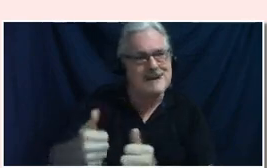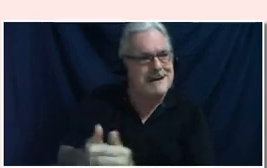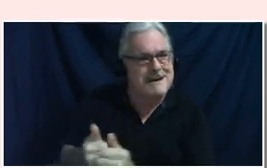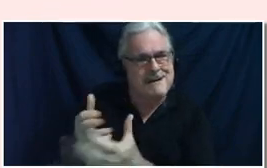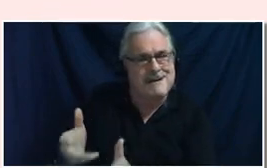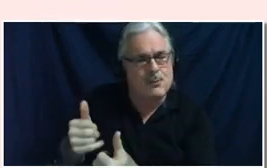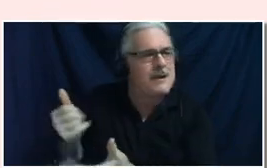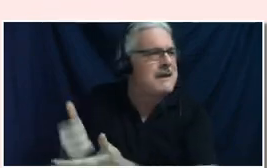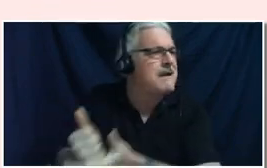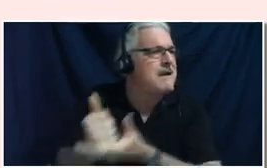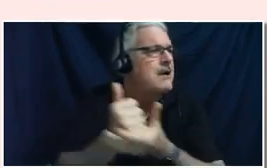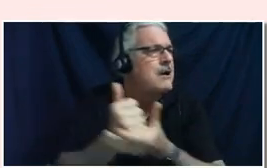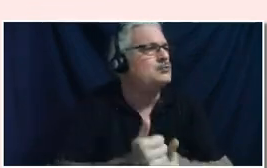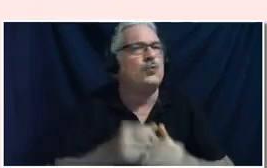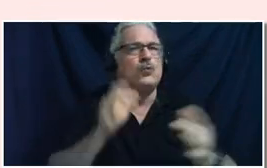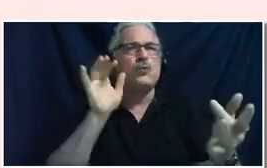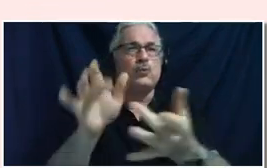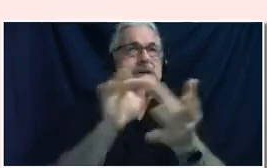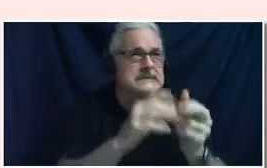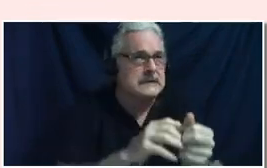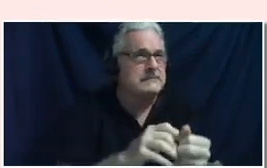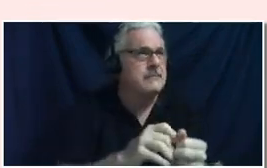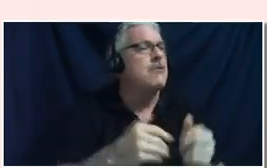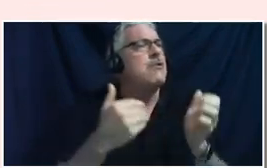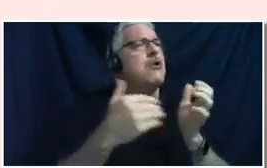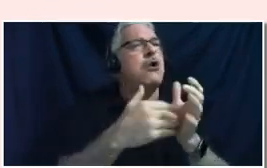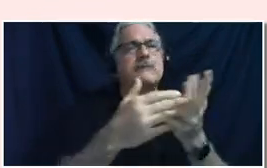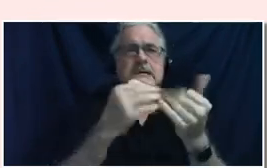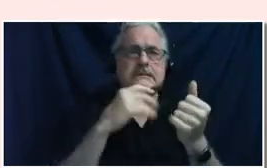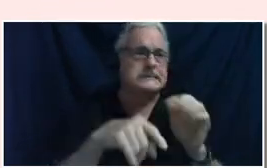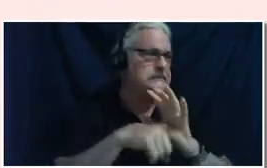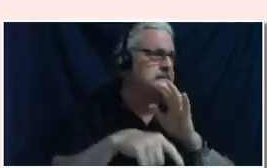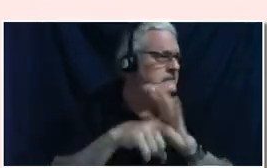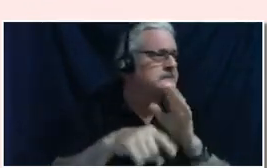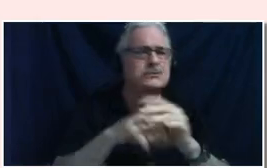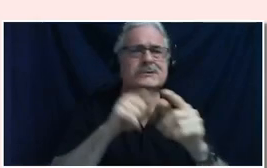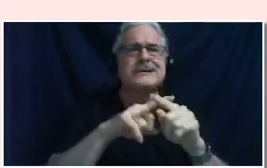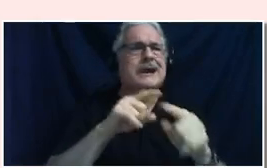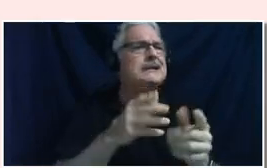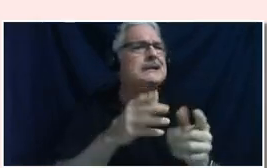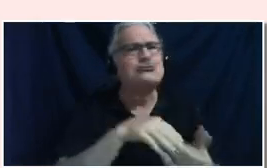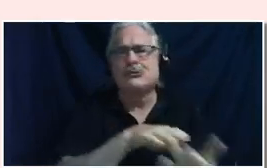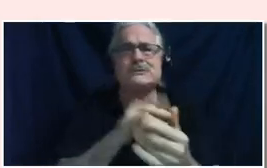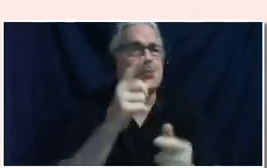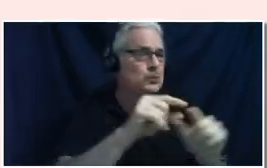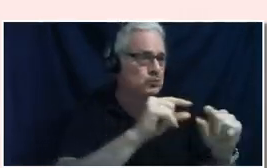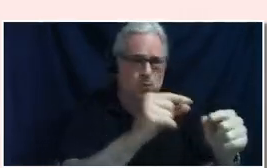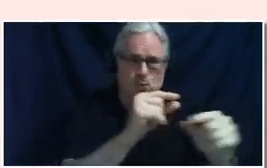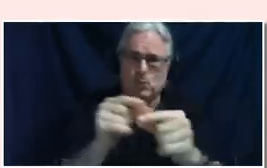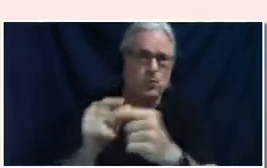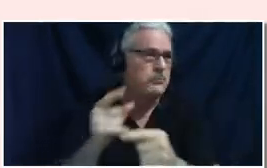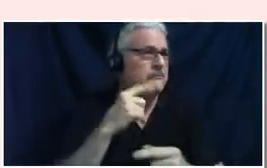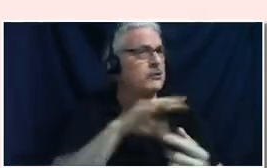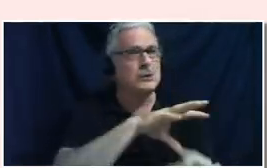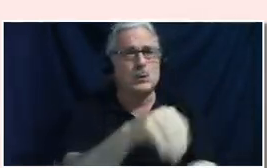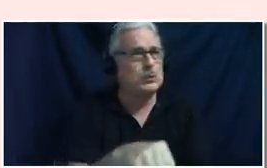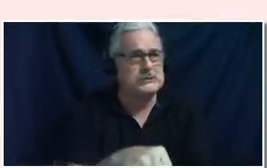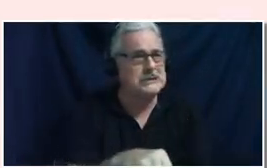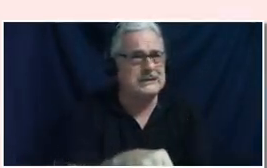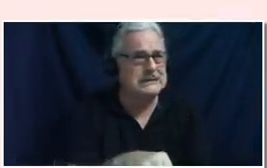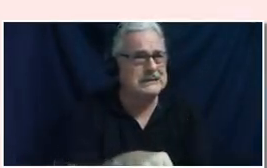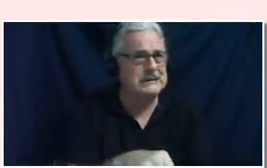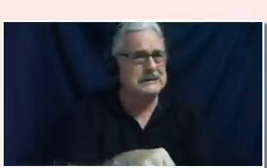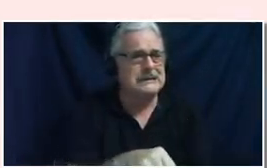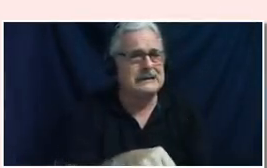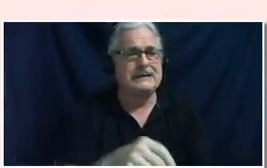Les désavantages s'accumulent souvent. Nous ne pouvons pas aborder l'inclusion au cas par cas.